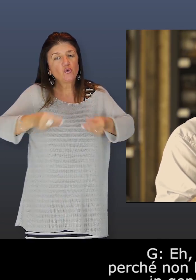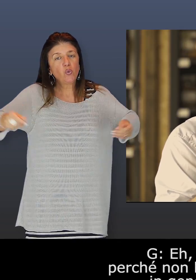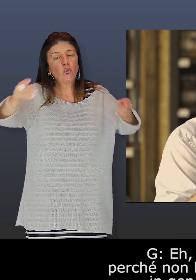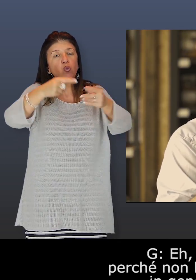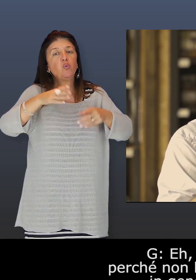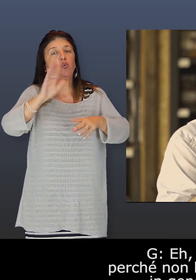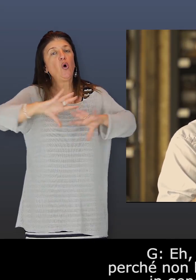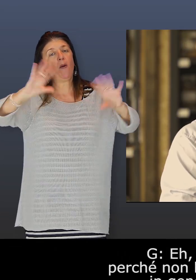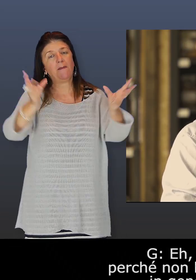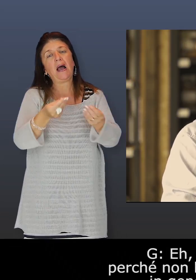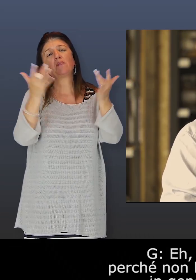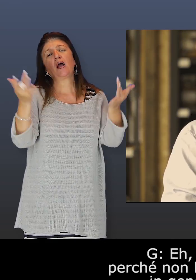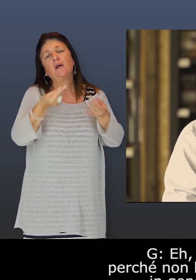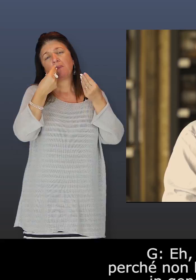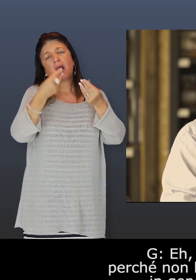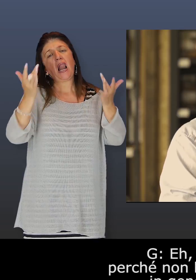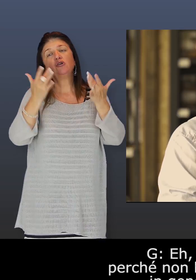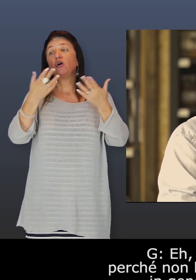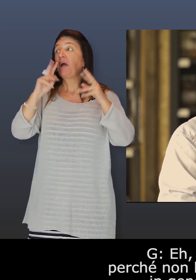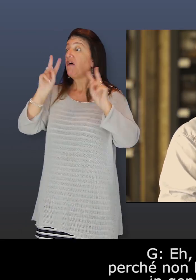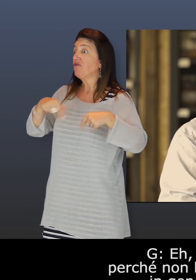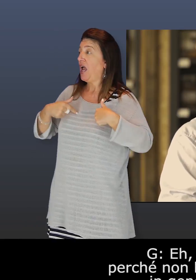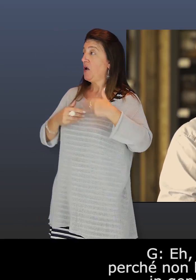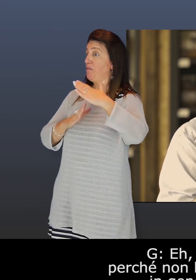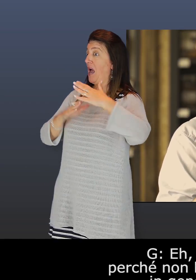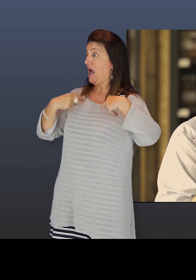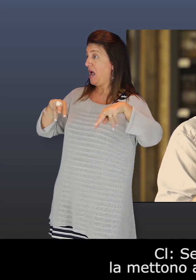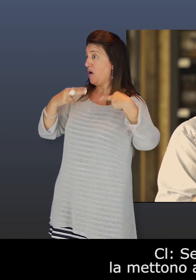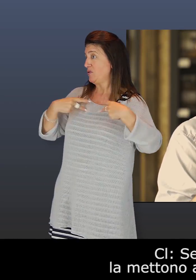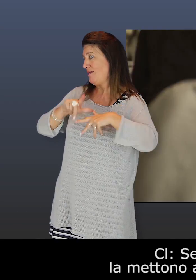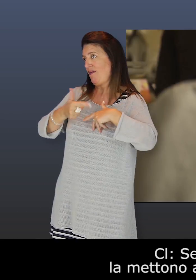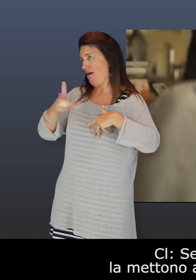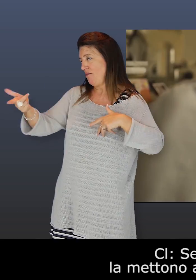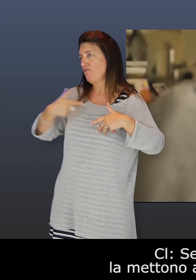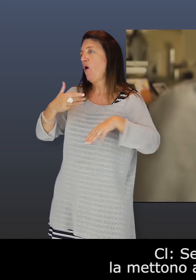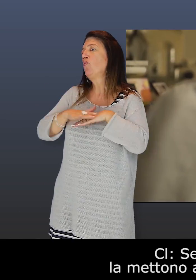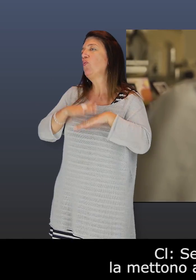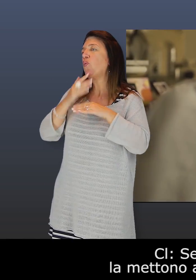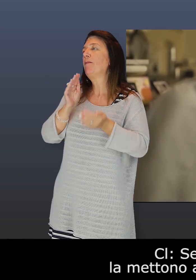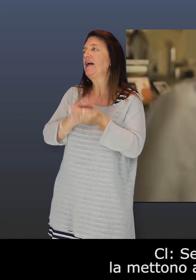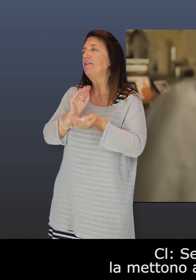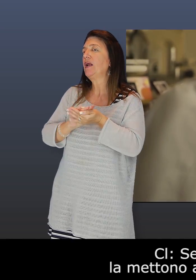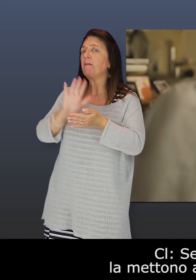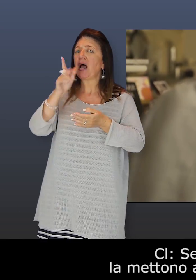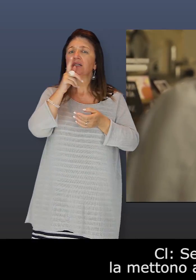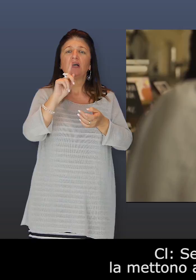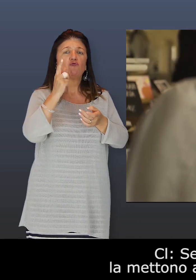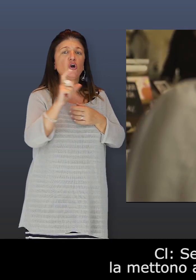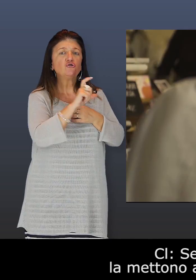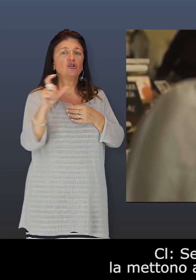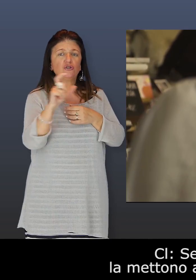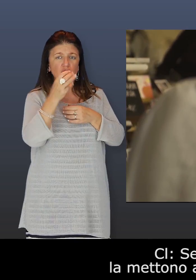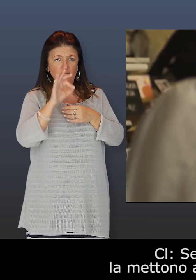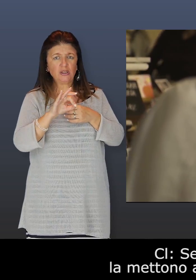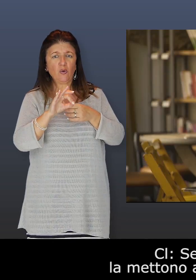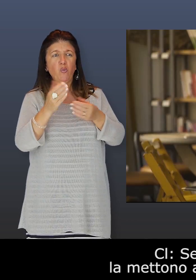perché non ho molto tempo in pausa pranzo, in genere sono più uno da panini. Però se vuole la cecina al livorno la mettono anche in mezzo al